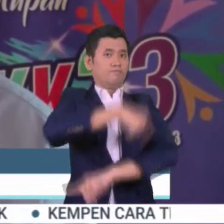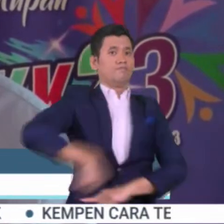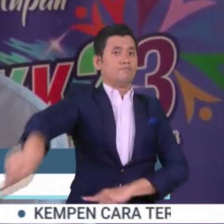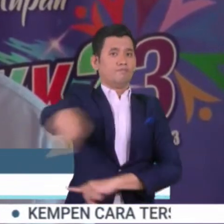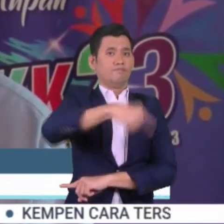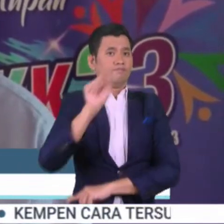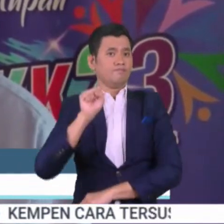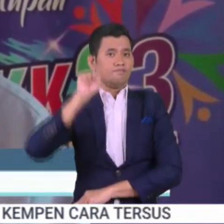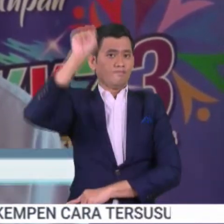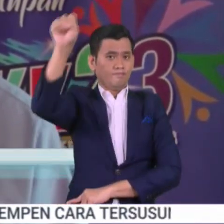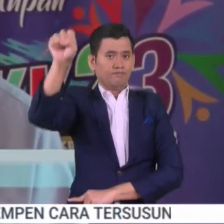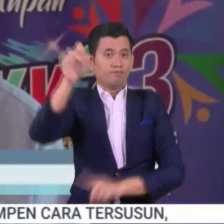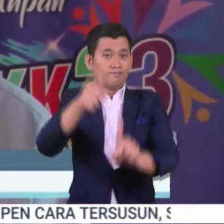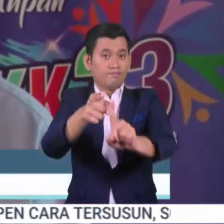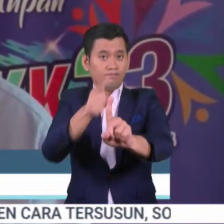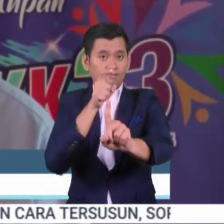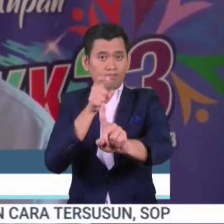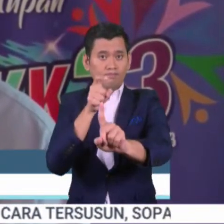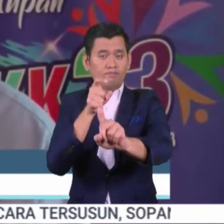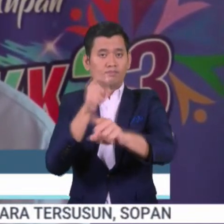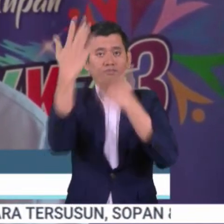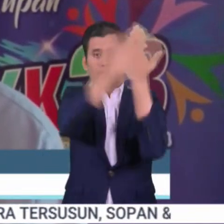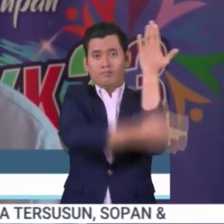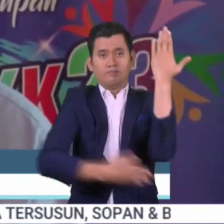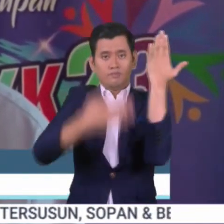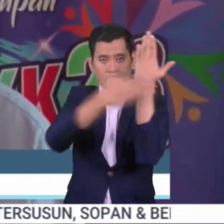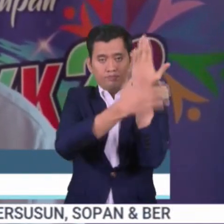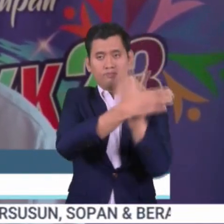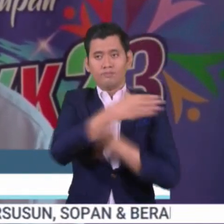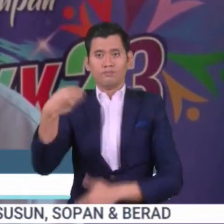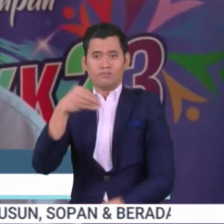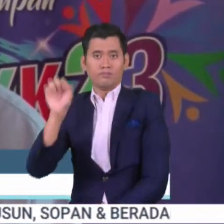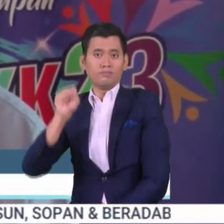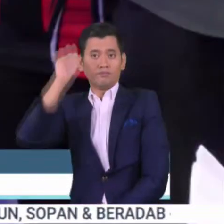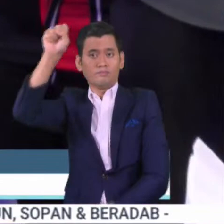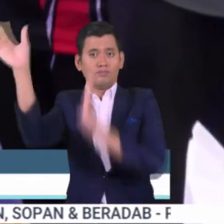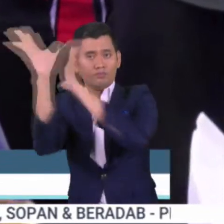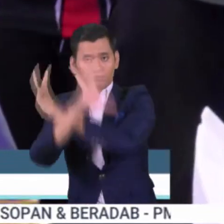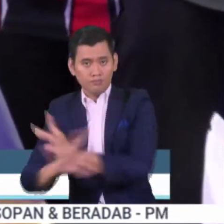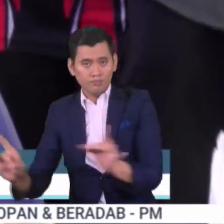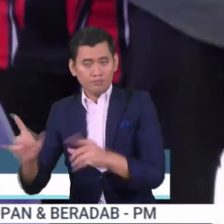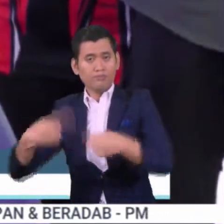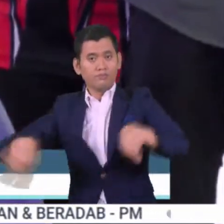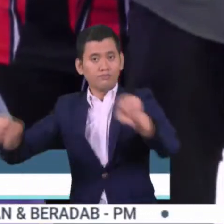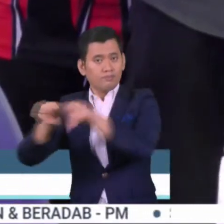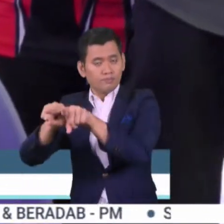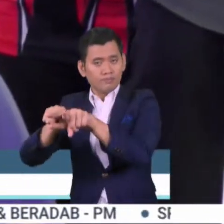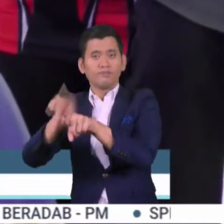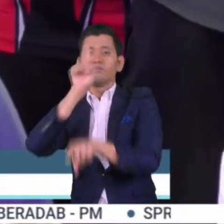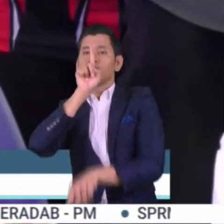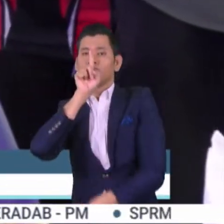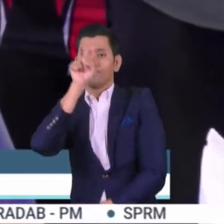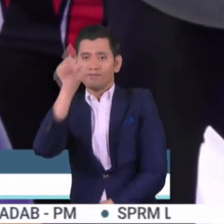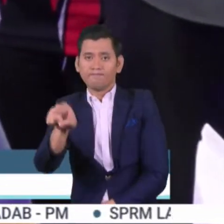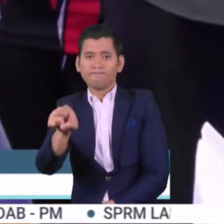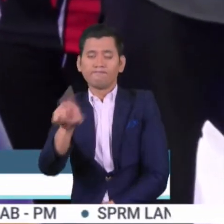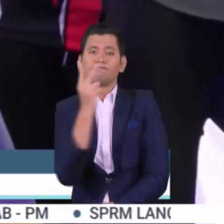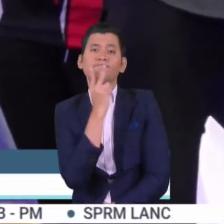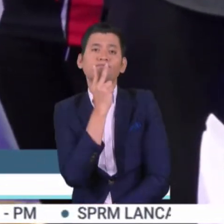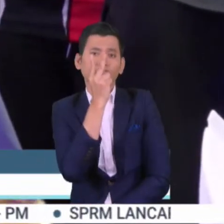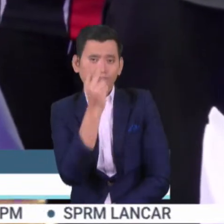Sabah, amnya juga daripada Semenanjung Sabah dan termasuk Sarawak, ya, begitu